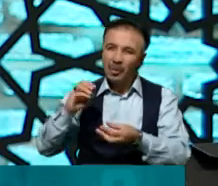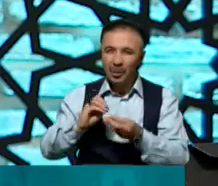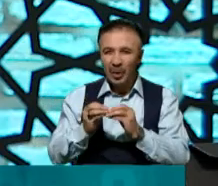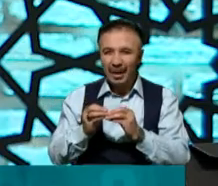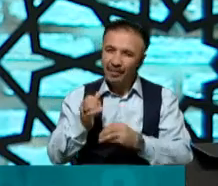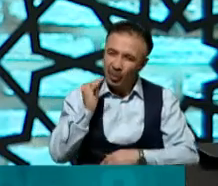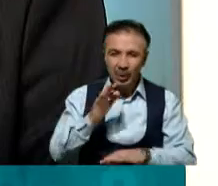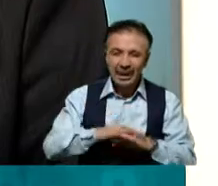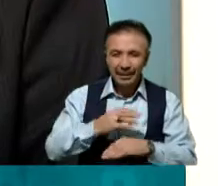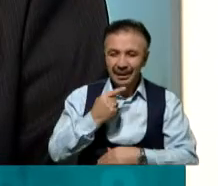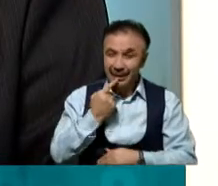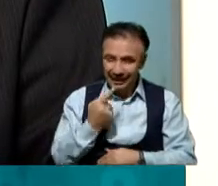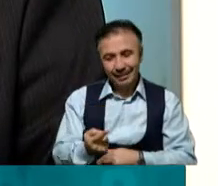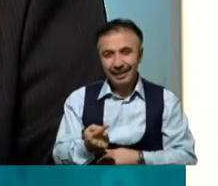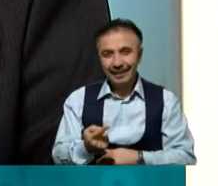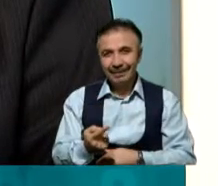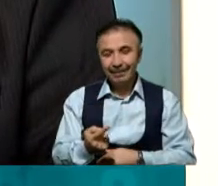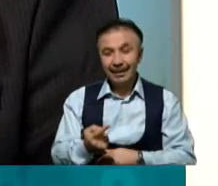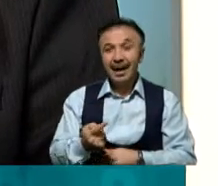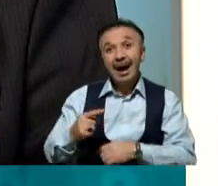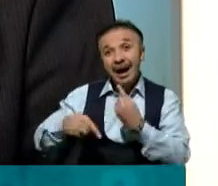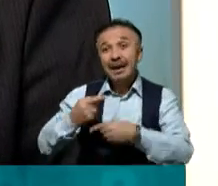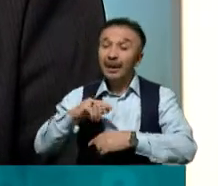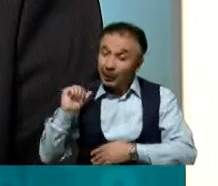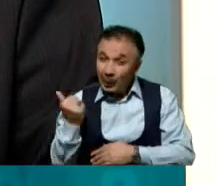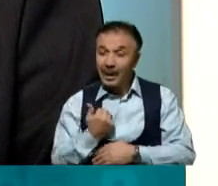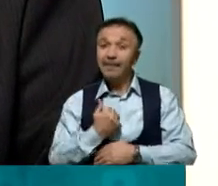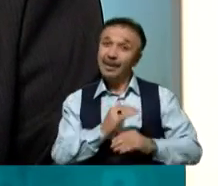Şimdi akrabalık önemlidir, komşuluk önemlidir. Yani